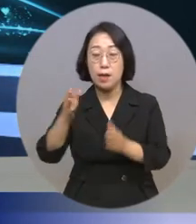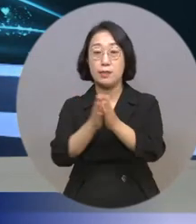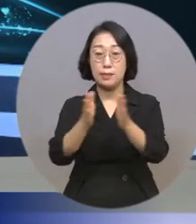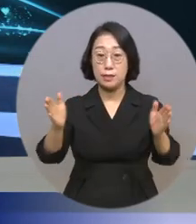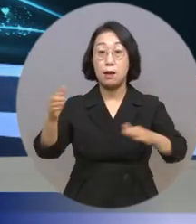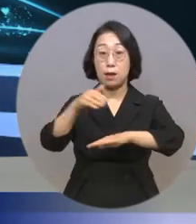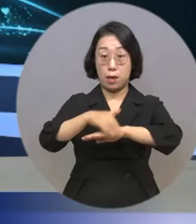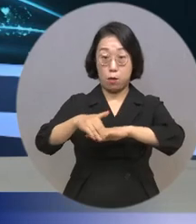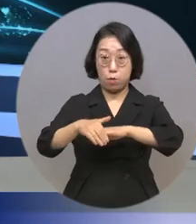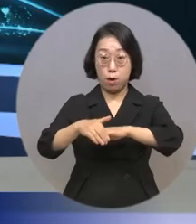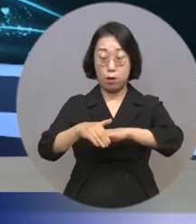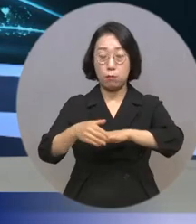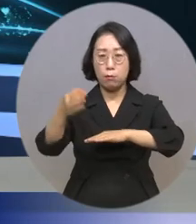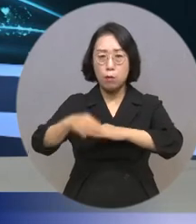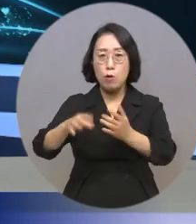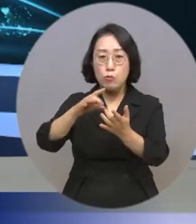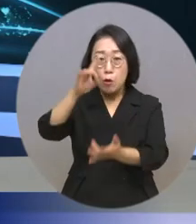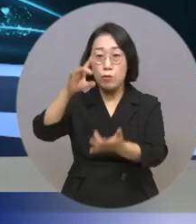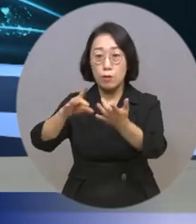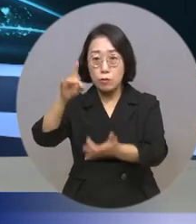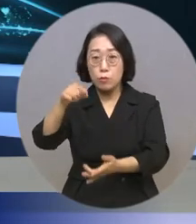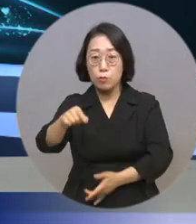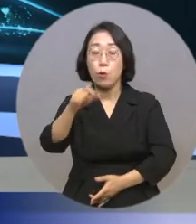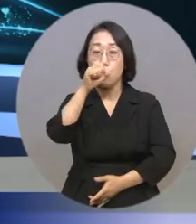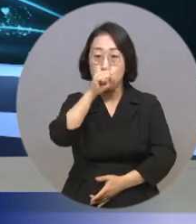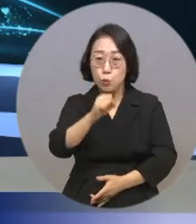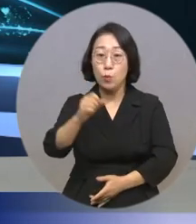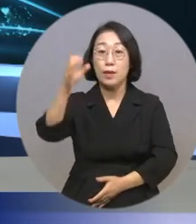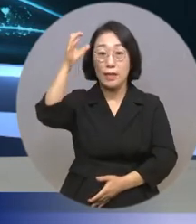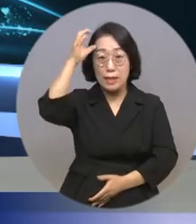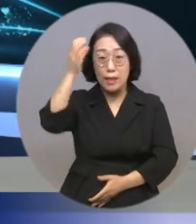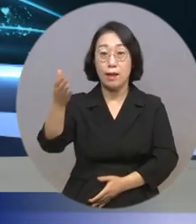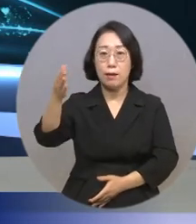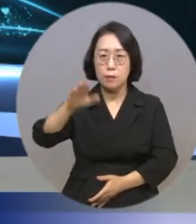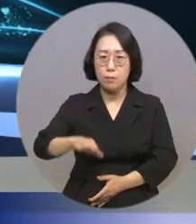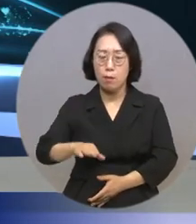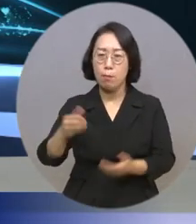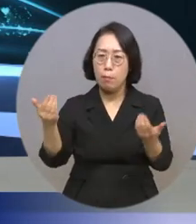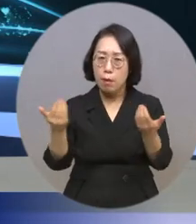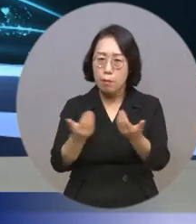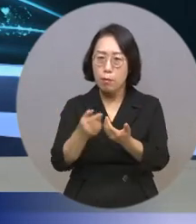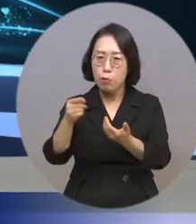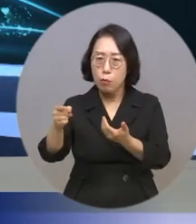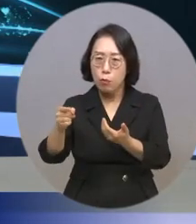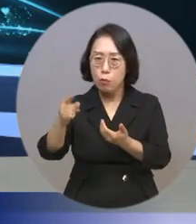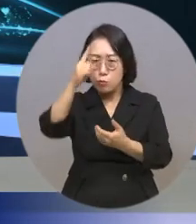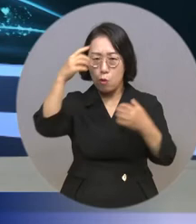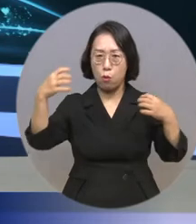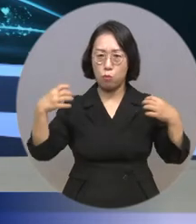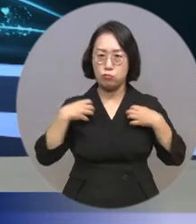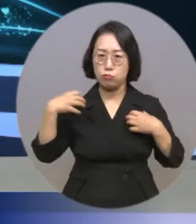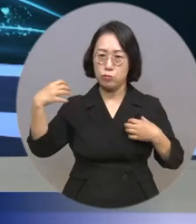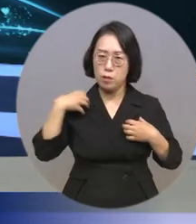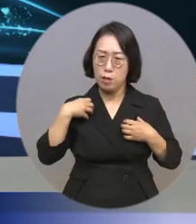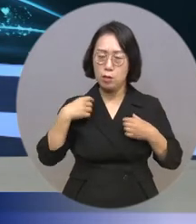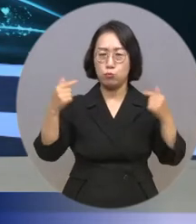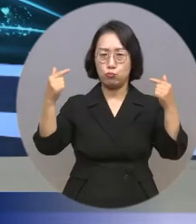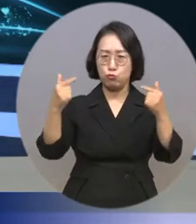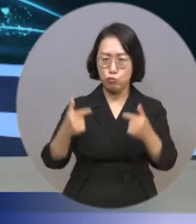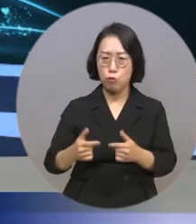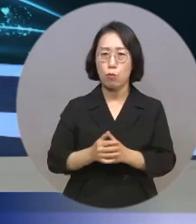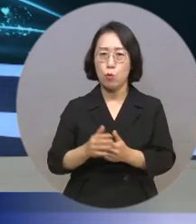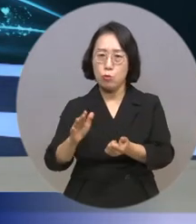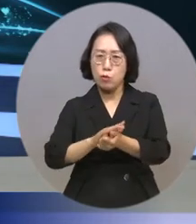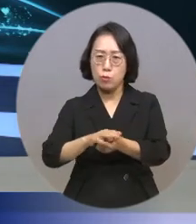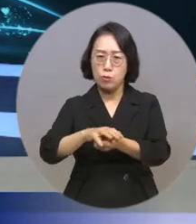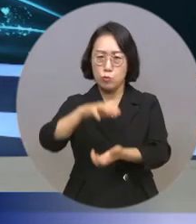예정인데요. 선택권이 주어진다는 기대감도 있지만 한편에서는 국가의 장애인 복지 책임 약화와 서비스